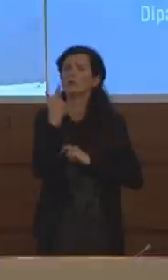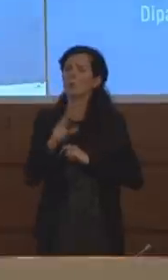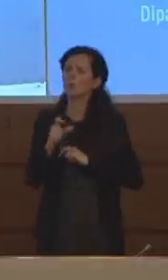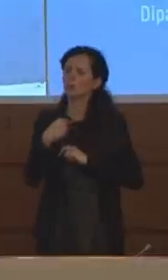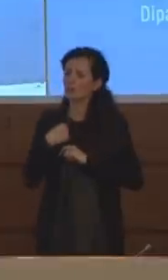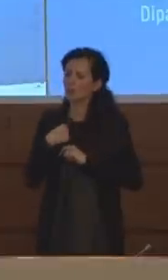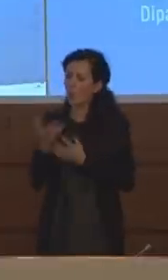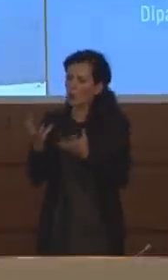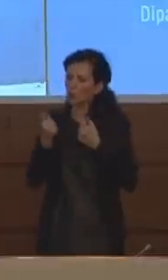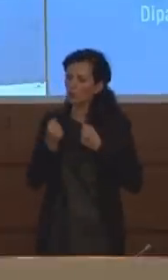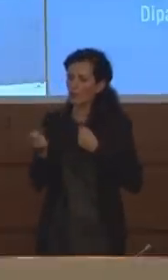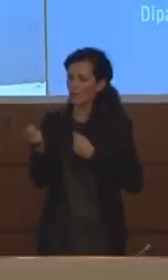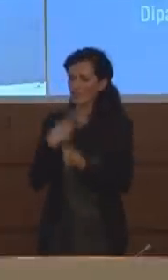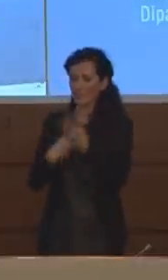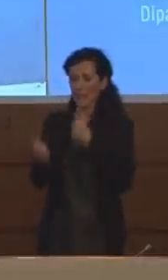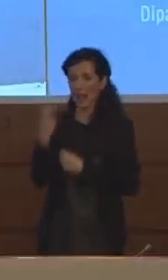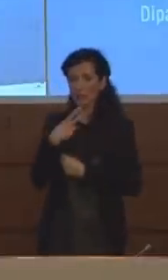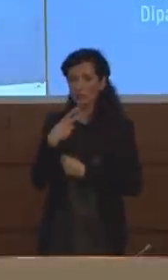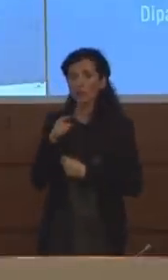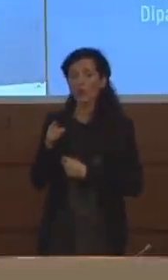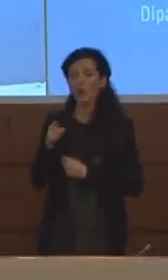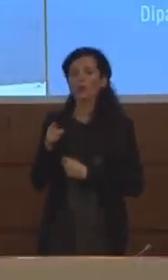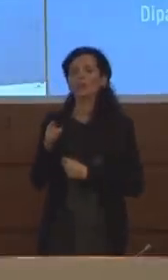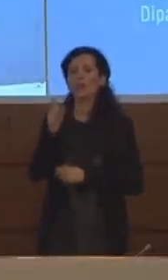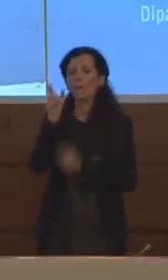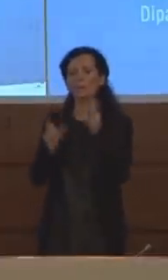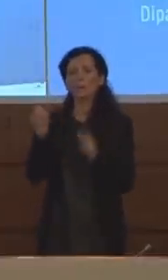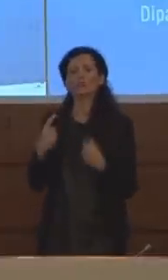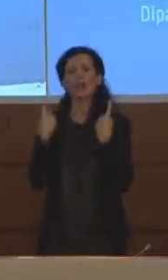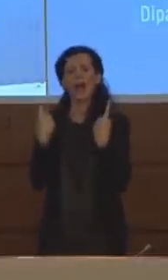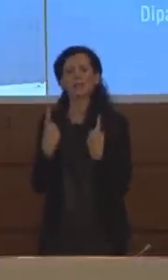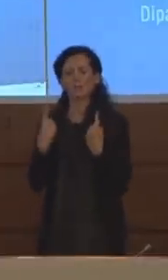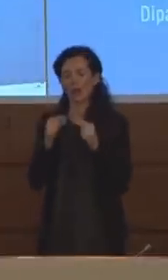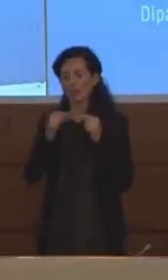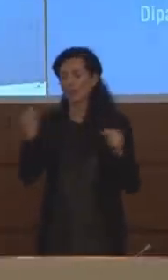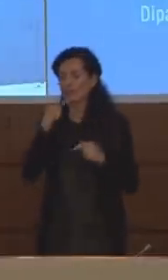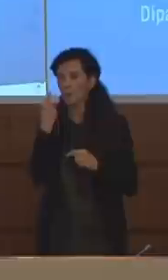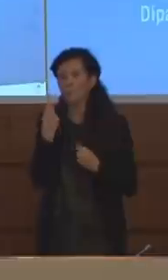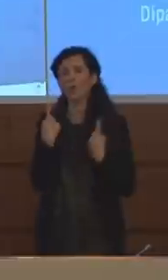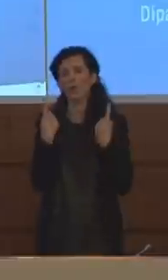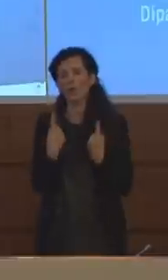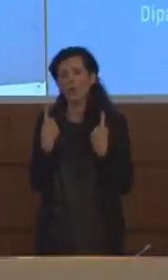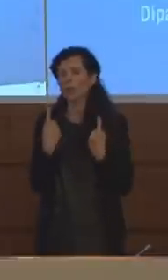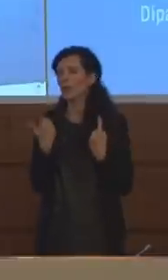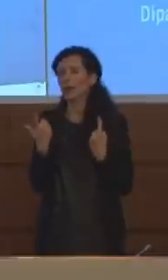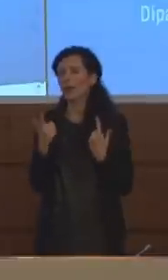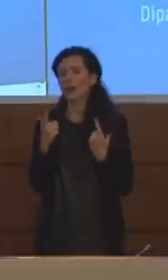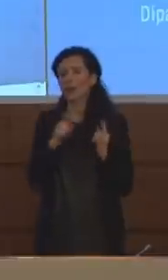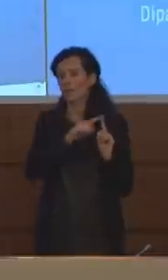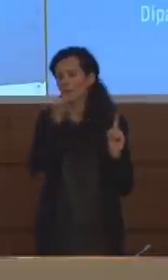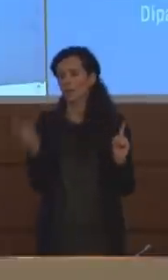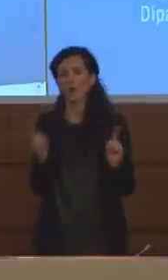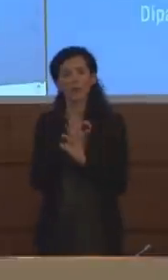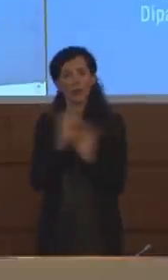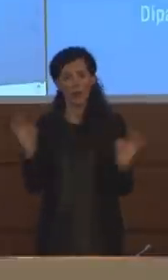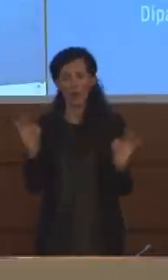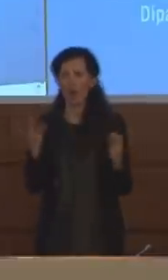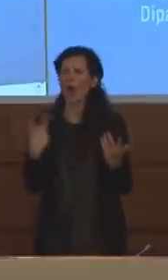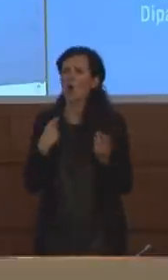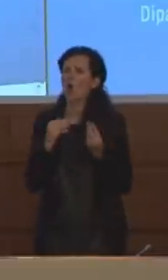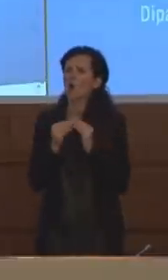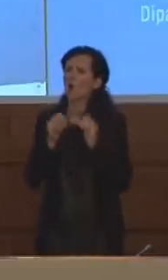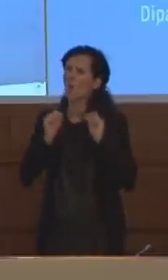in attesa di tampone che non riescono però ad avere la possibilità di farlo quindi a questo punto come si può gestire